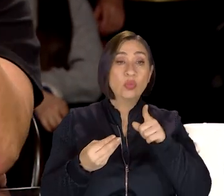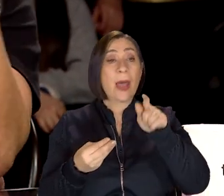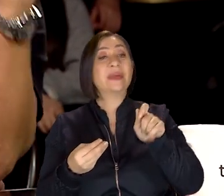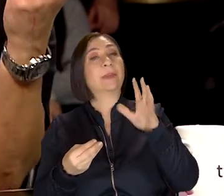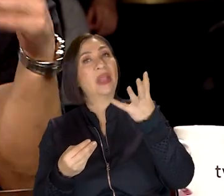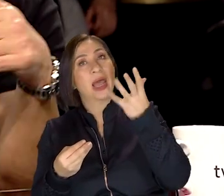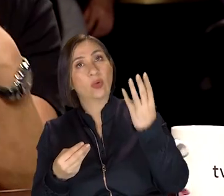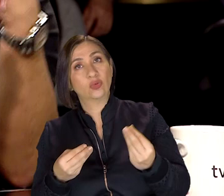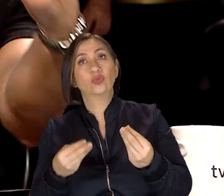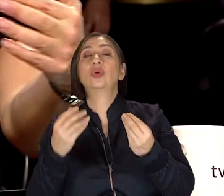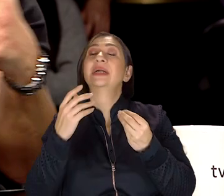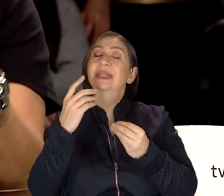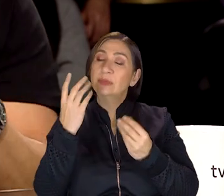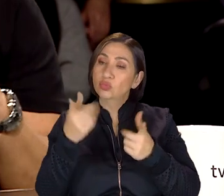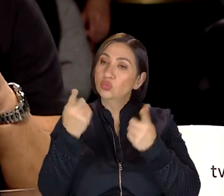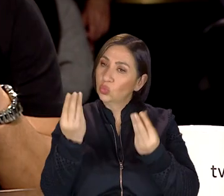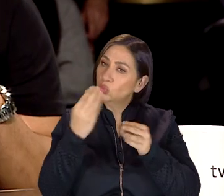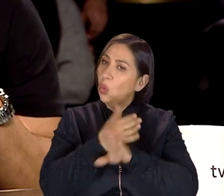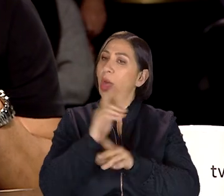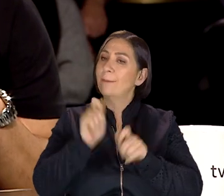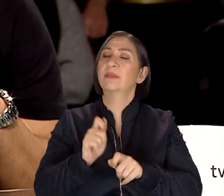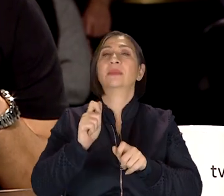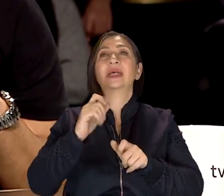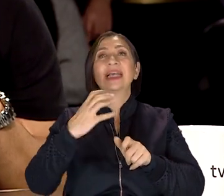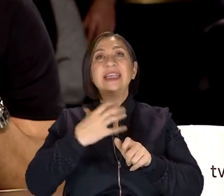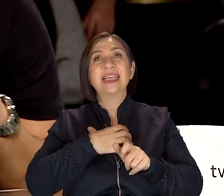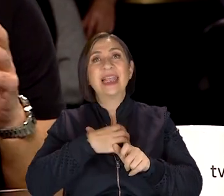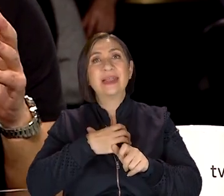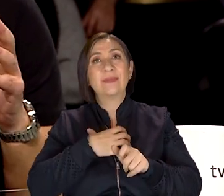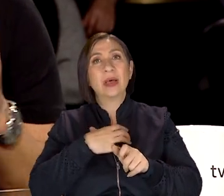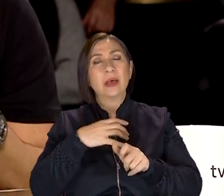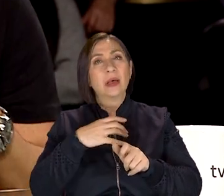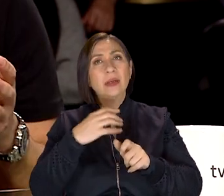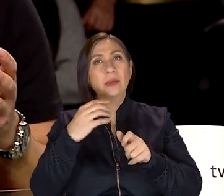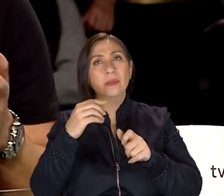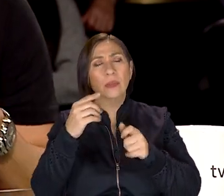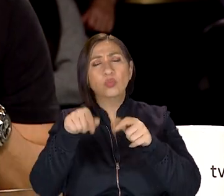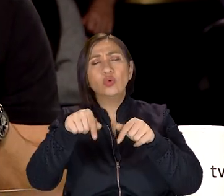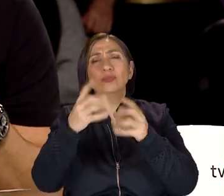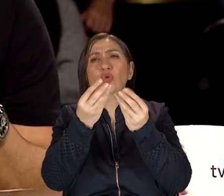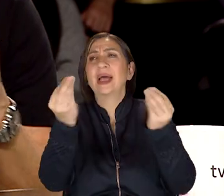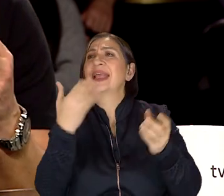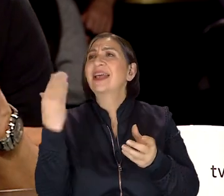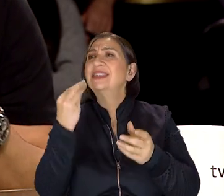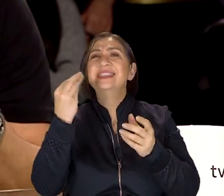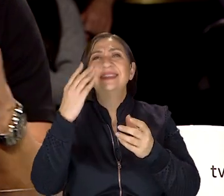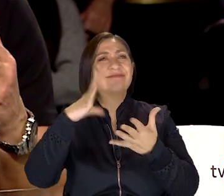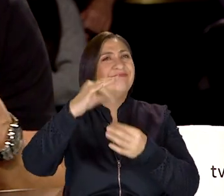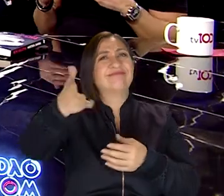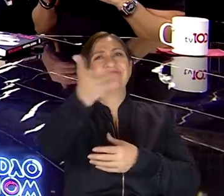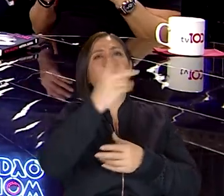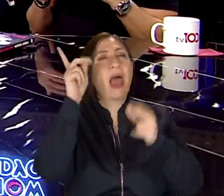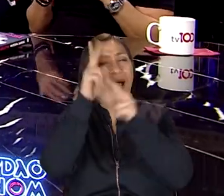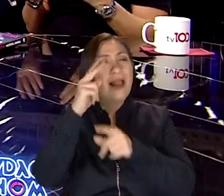filan ya da şunu şöyle yaptığım için doğru çalıştı. Aslında bugün birçok genç insan belki bir hayalle, belki bir